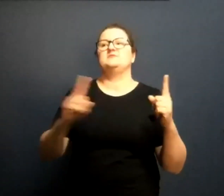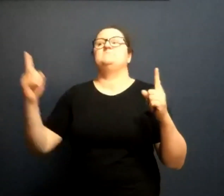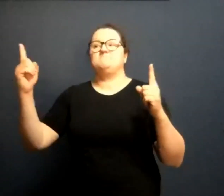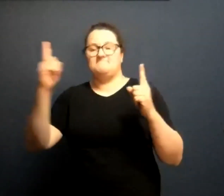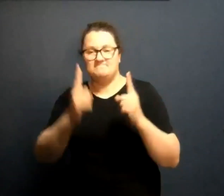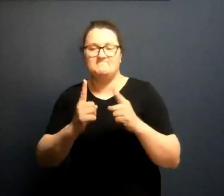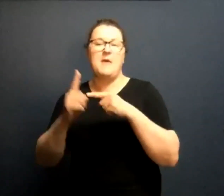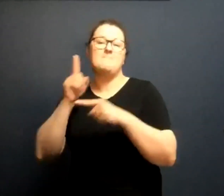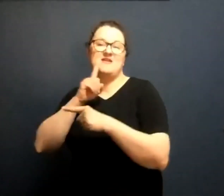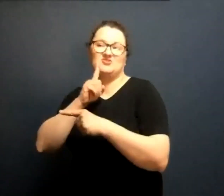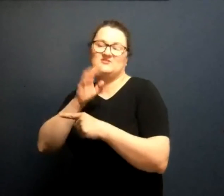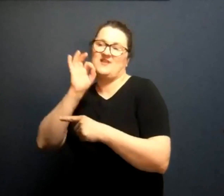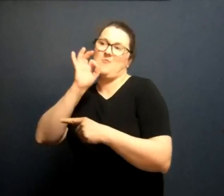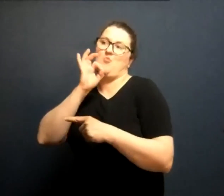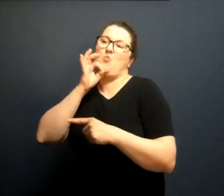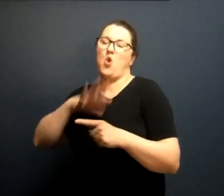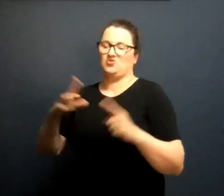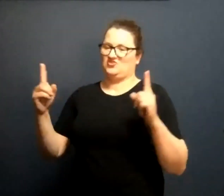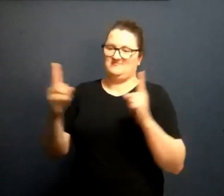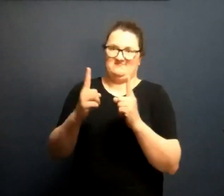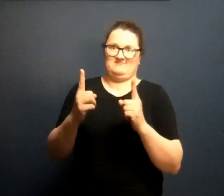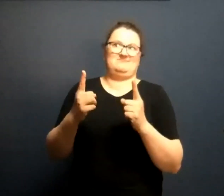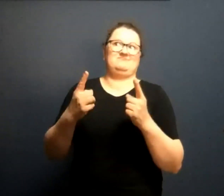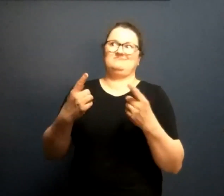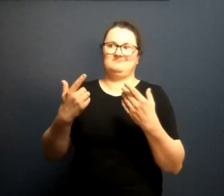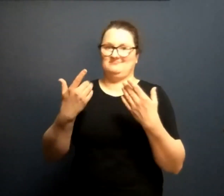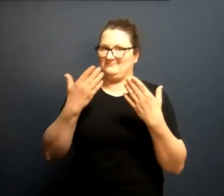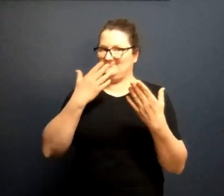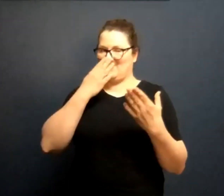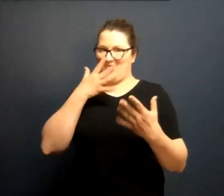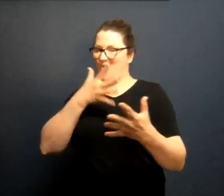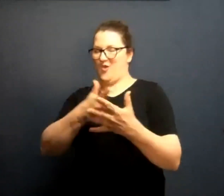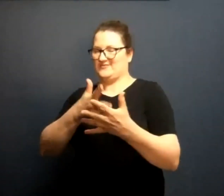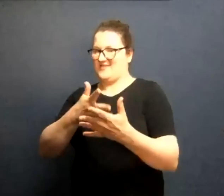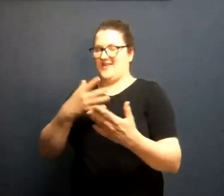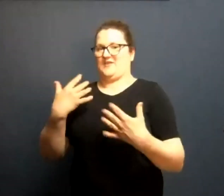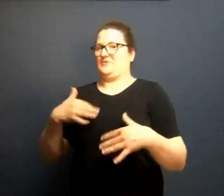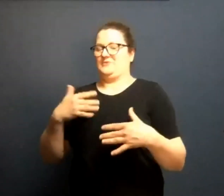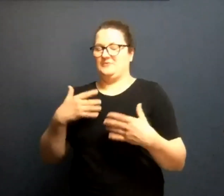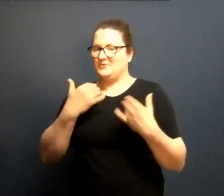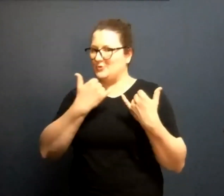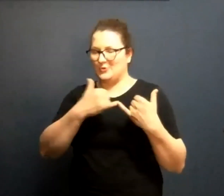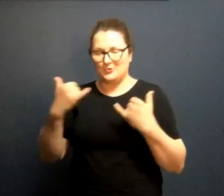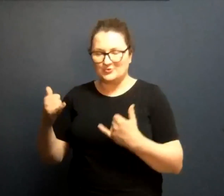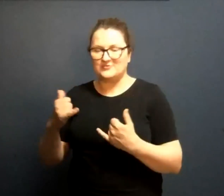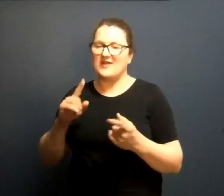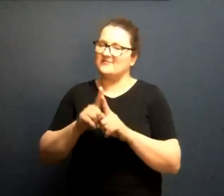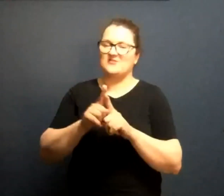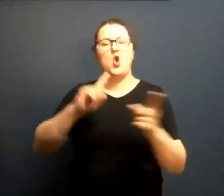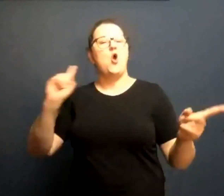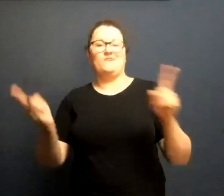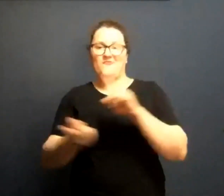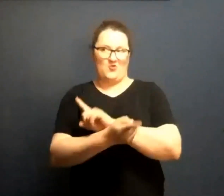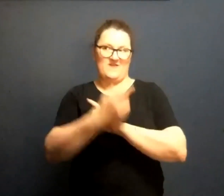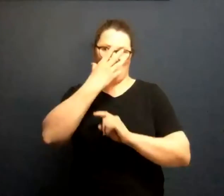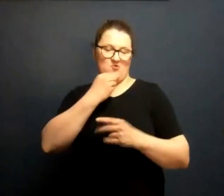jest określana jako kazuar, czy no bardzo różnie. Natomiast w odwrotną stronę, no też to wygląda inaczej, czyli te normy